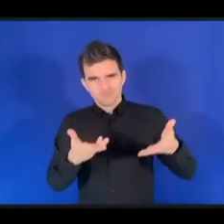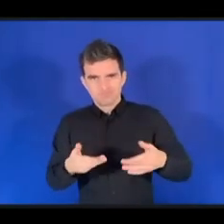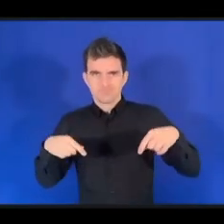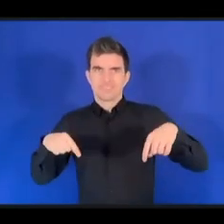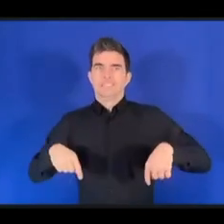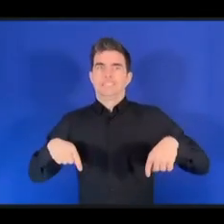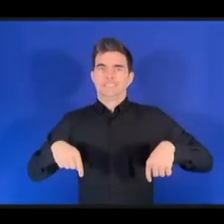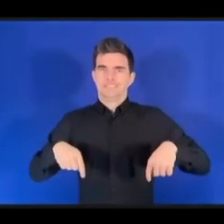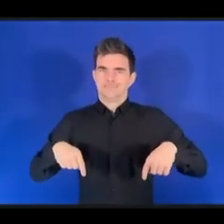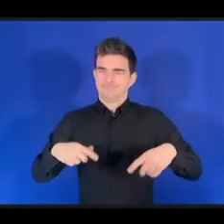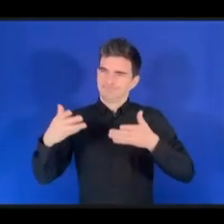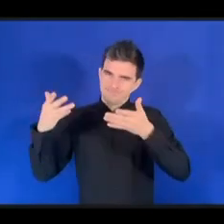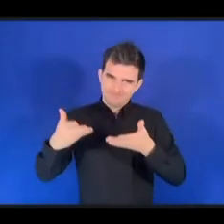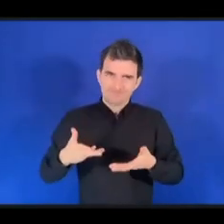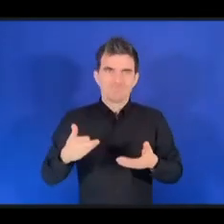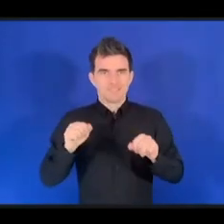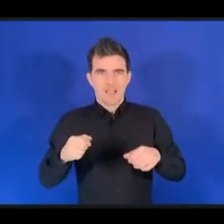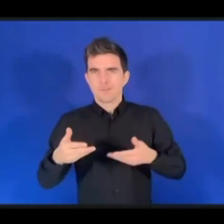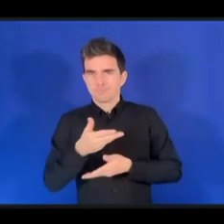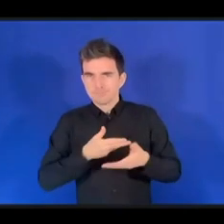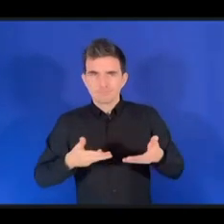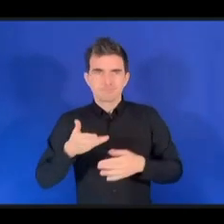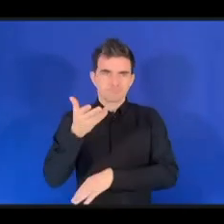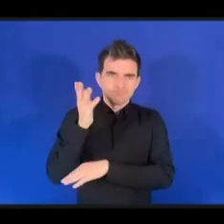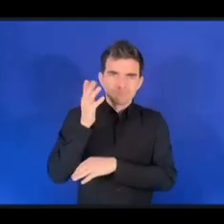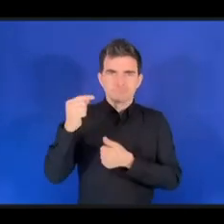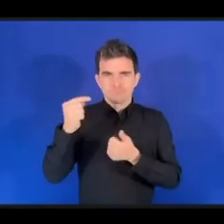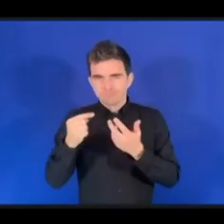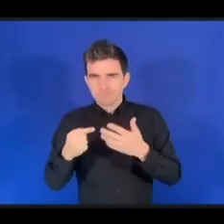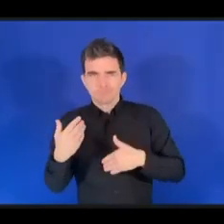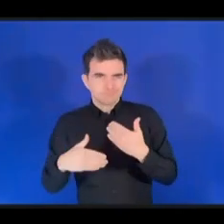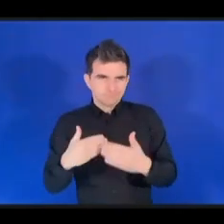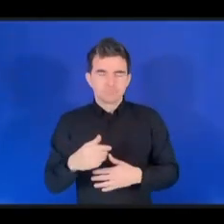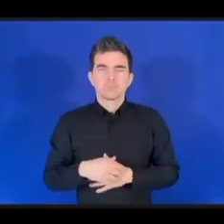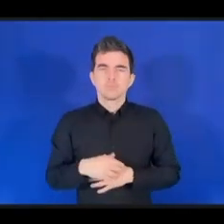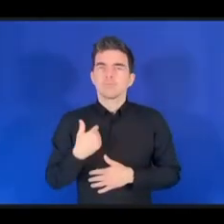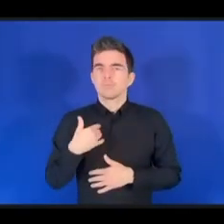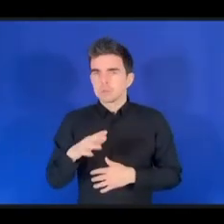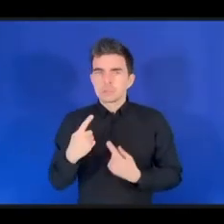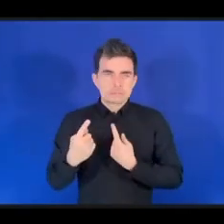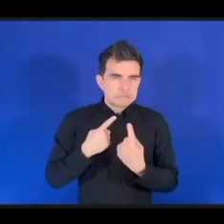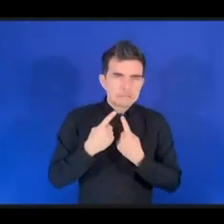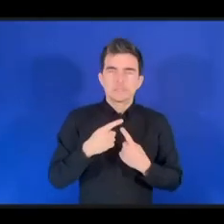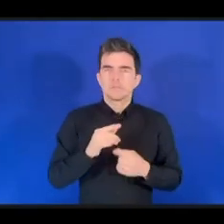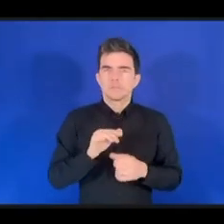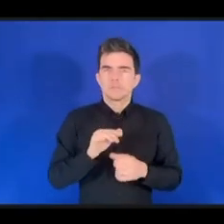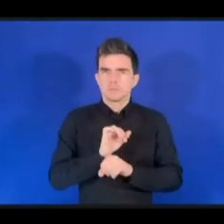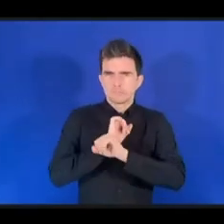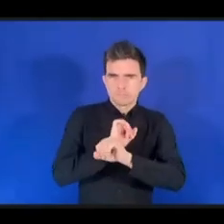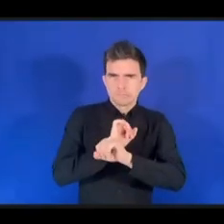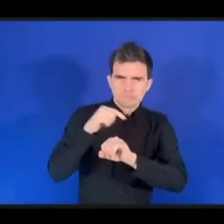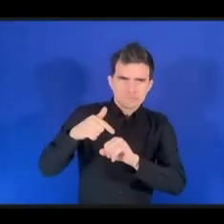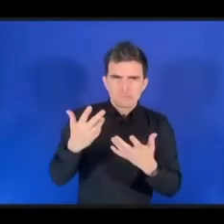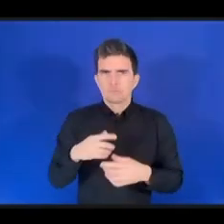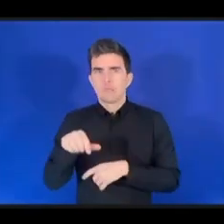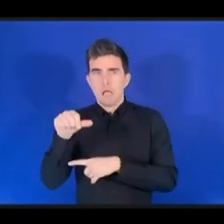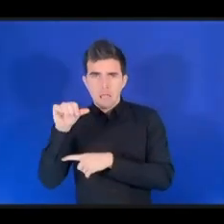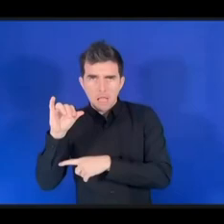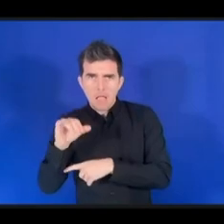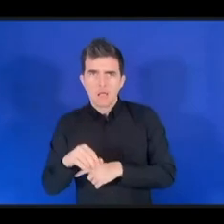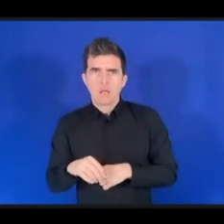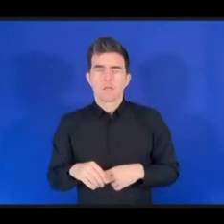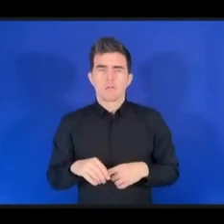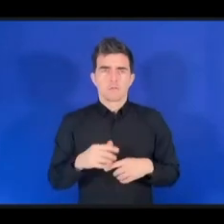AI、 新兴的技术等方方面面来 改进互联网治理，有